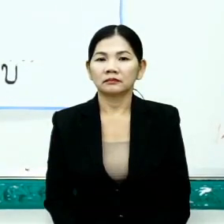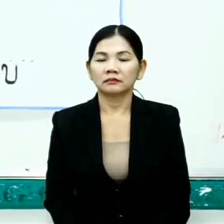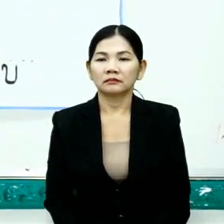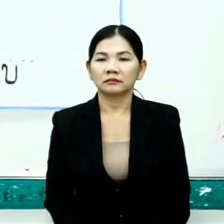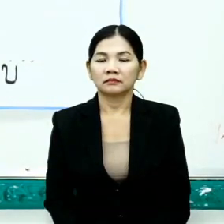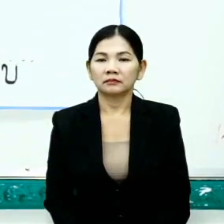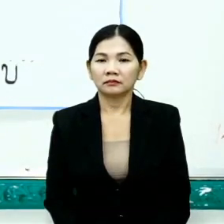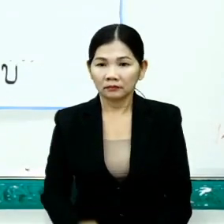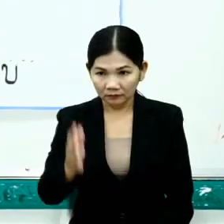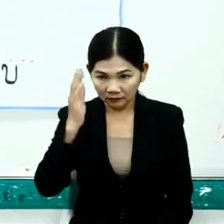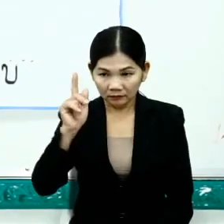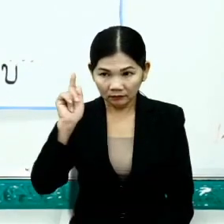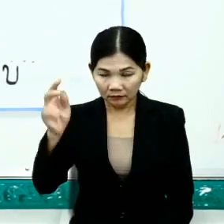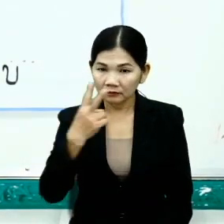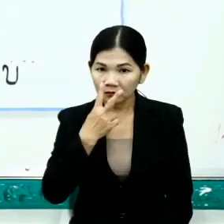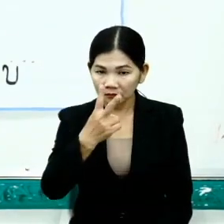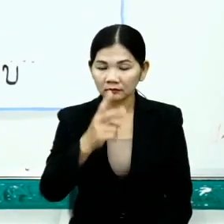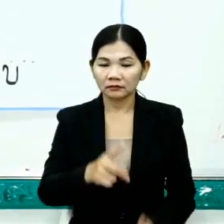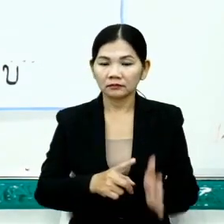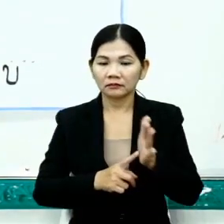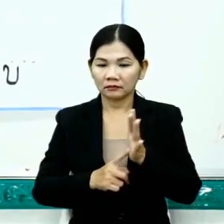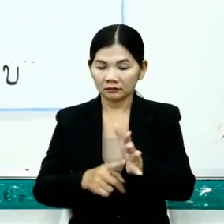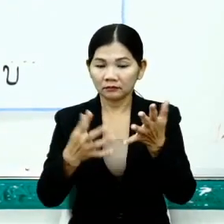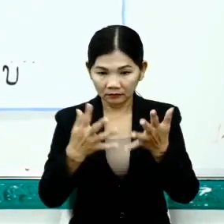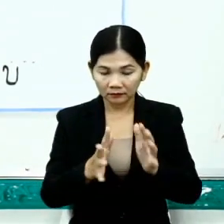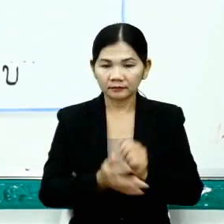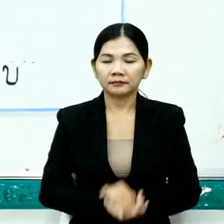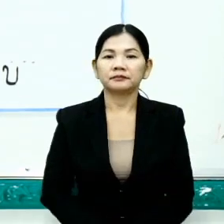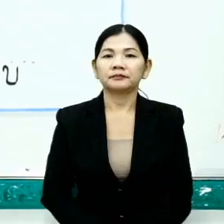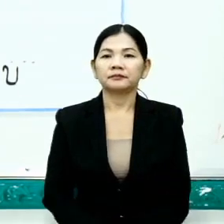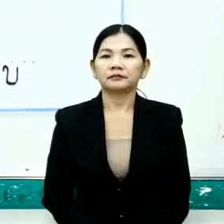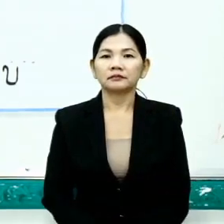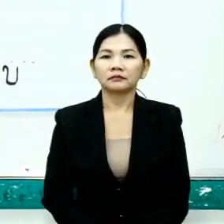ចាអញ្ចឹងកូនស្គាល់រូបភាពដែលអ្នកគ្រូបានបង្ហាញកូននឹងទេកូន